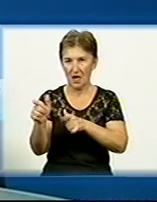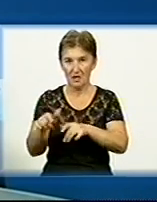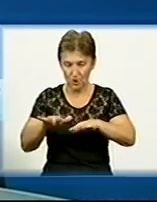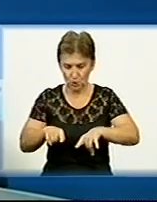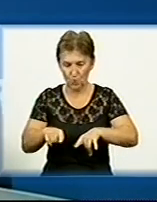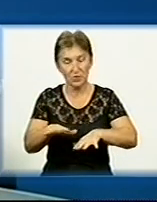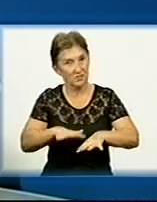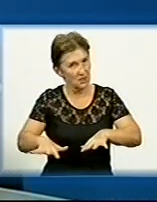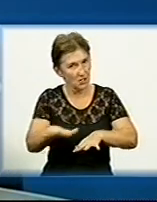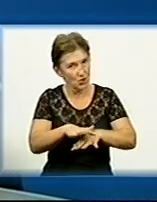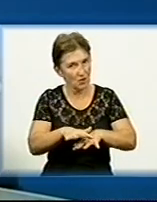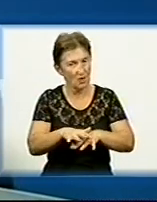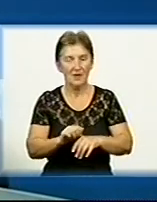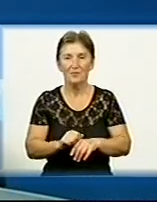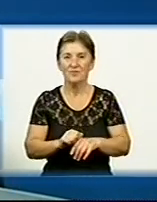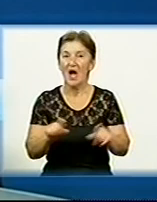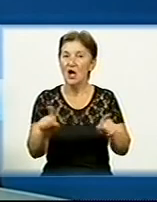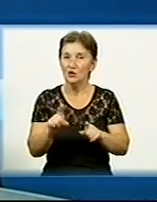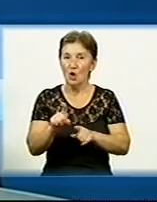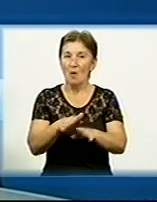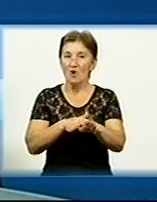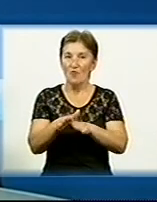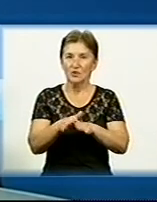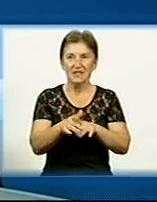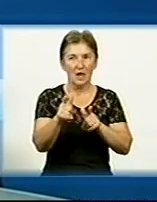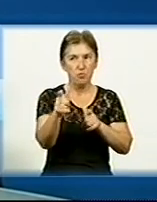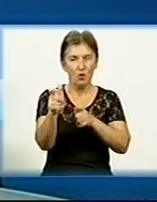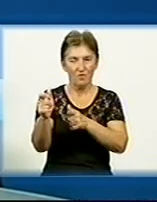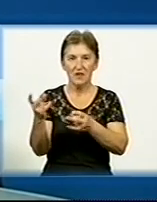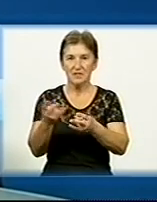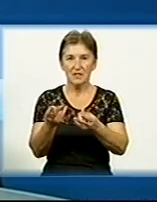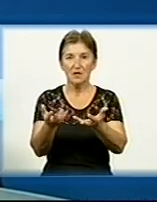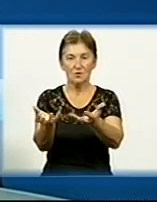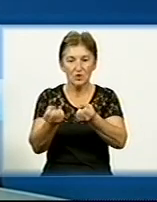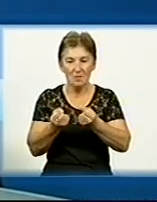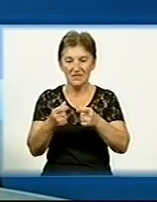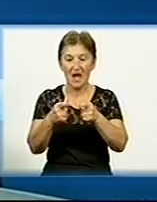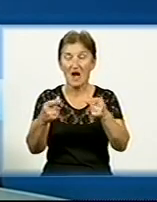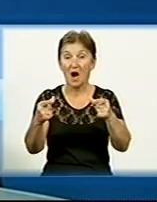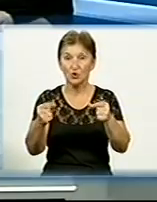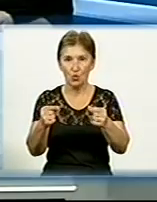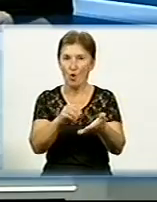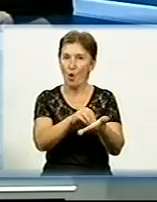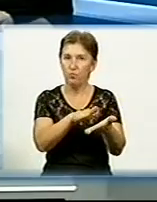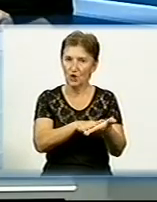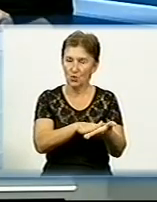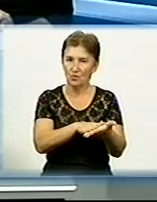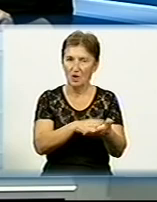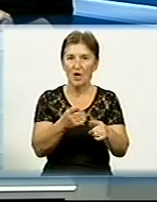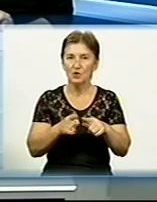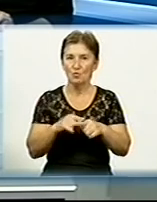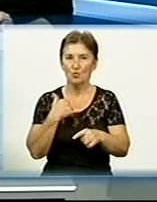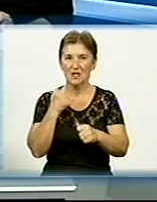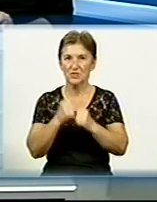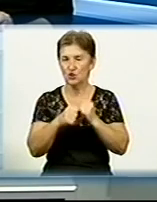державних? Так, все, для того, щоб проводити полювання, потрібно отримати картку обліку. Тому у нас